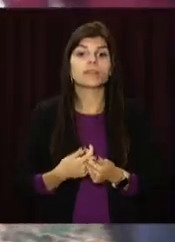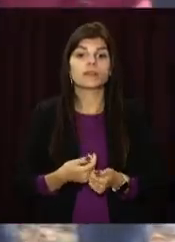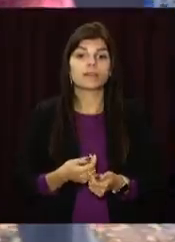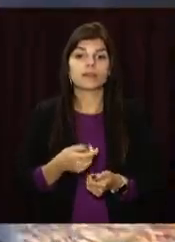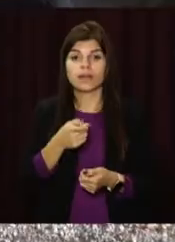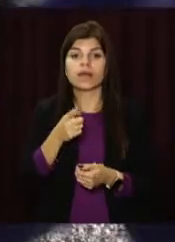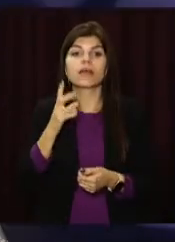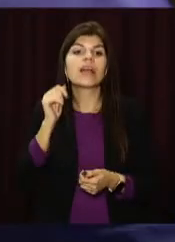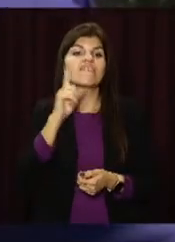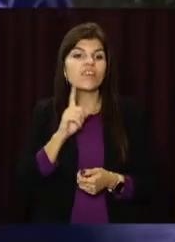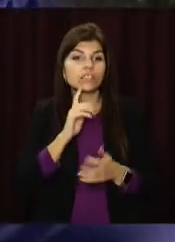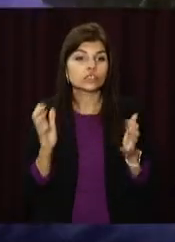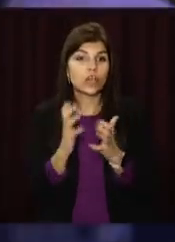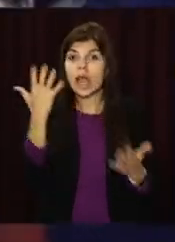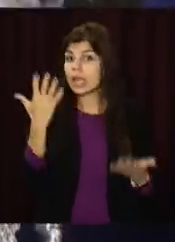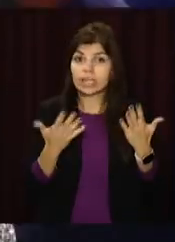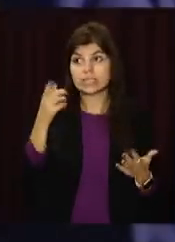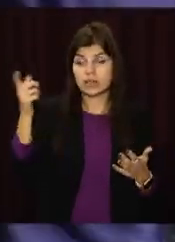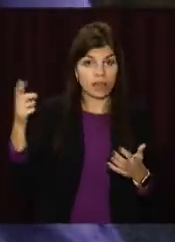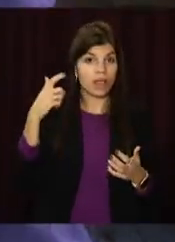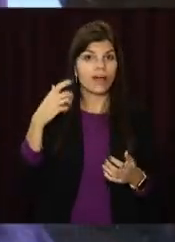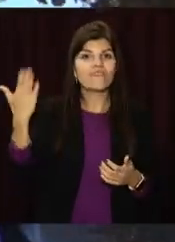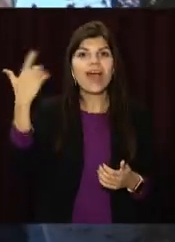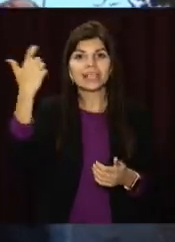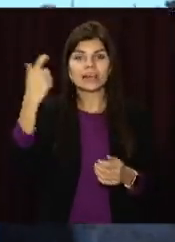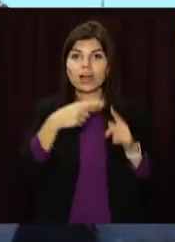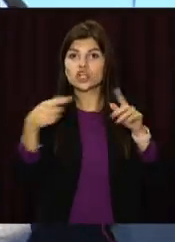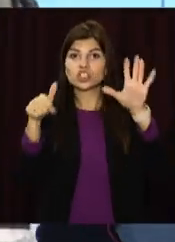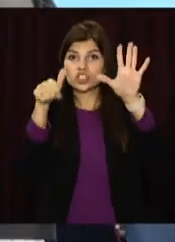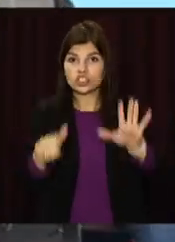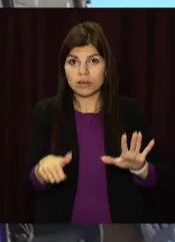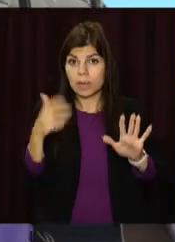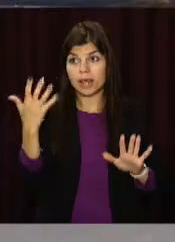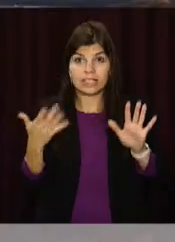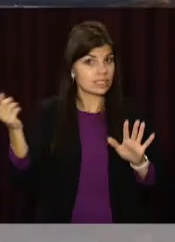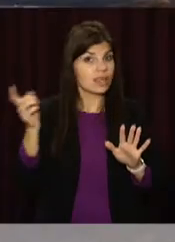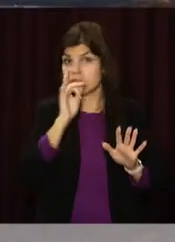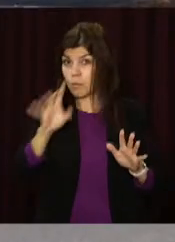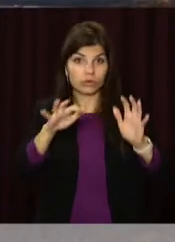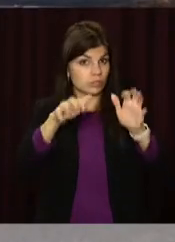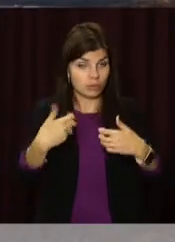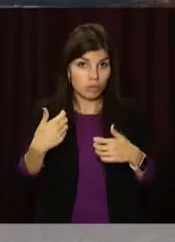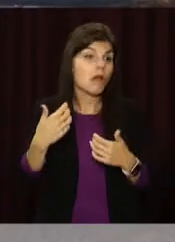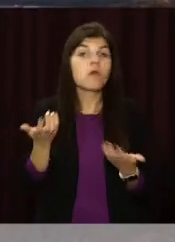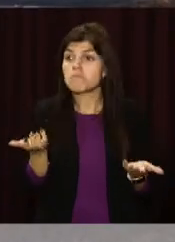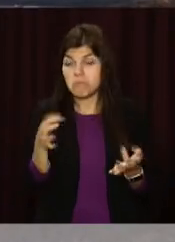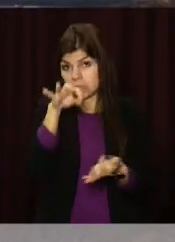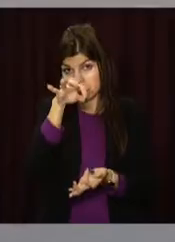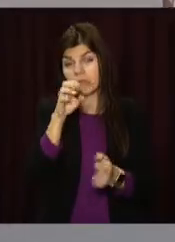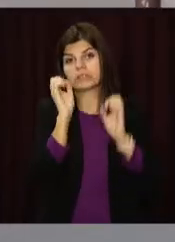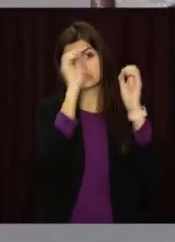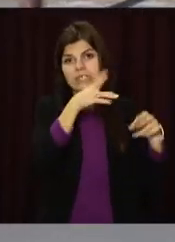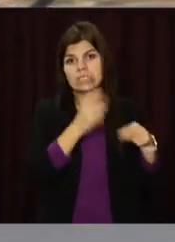тимчасове зберігання. Якщо власники не заберуть огорожі протягом півроку, об'єкти зададуть на переробку. Вилучені кошти підуть до бюджету